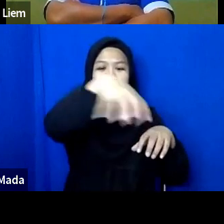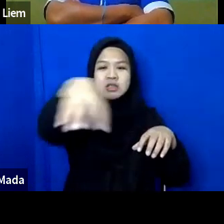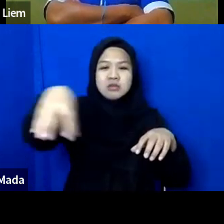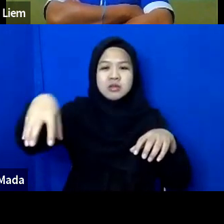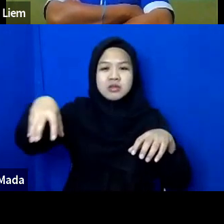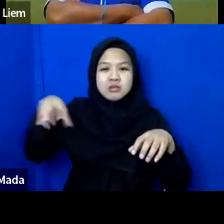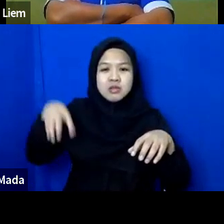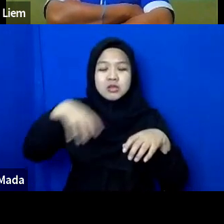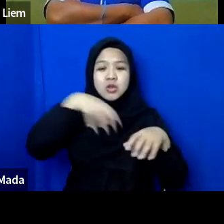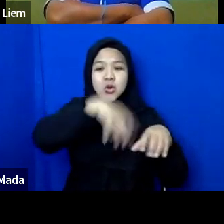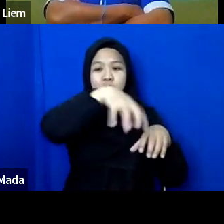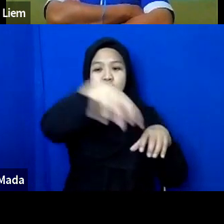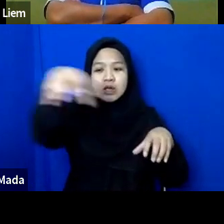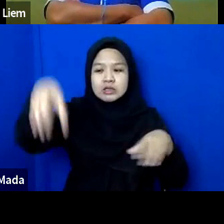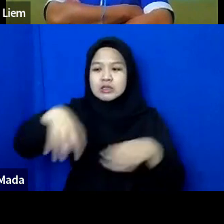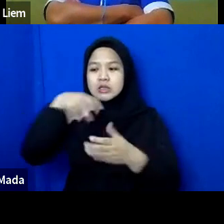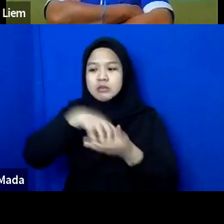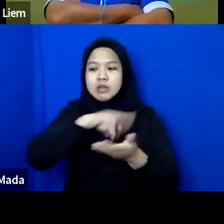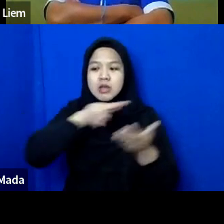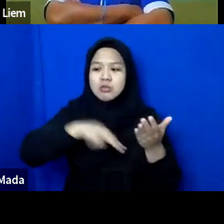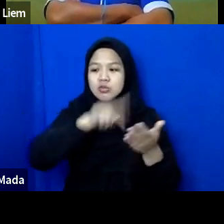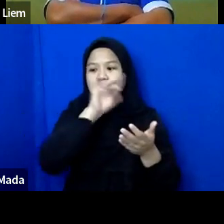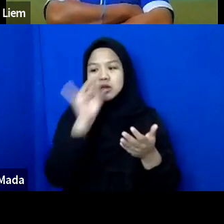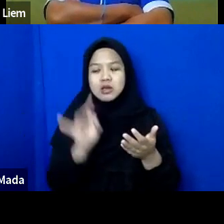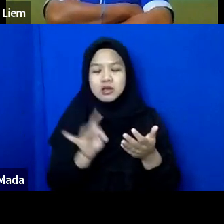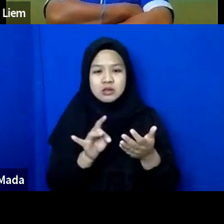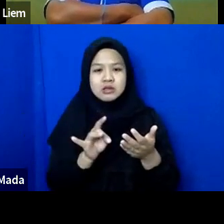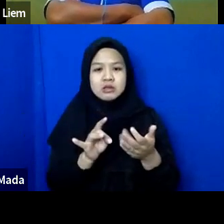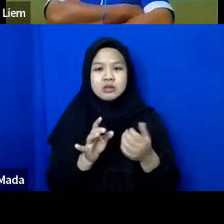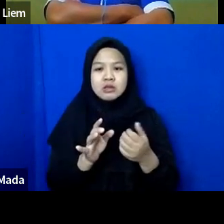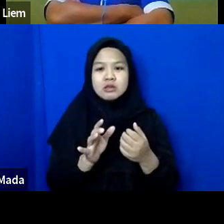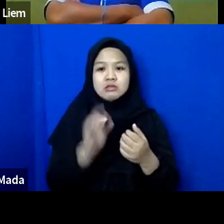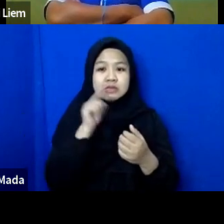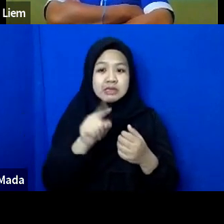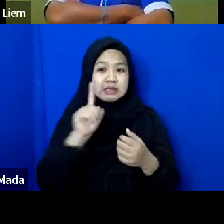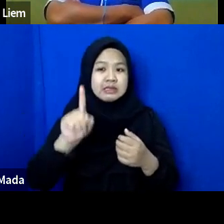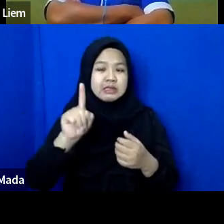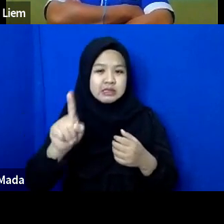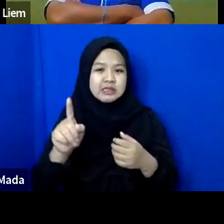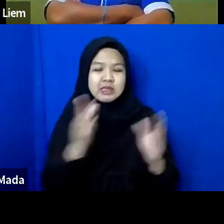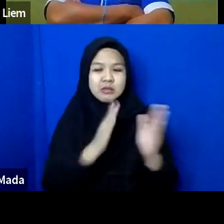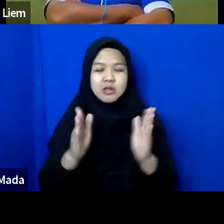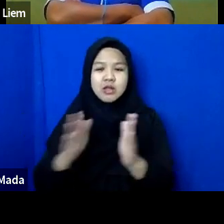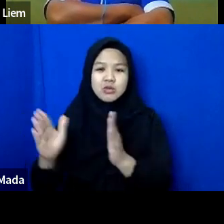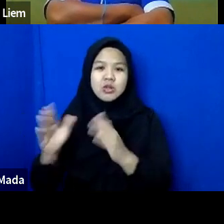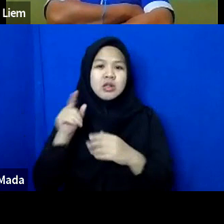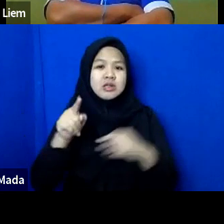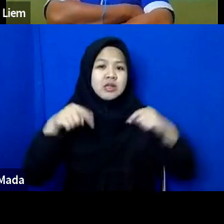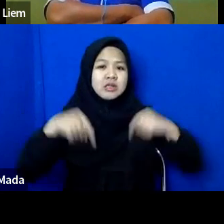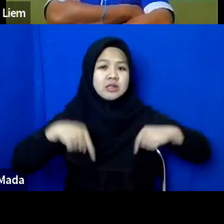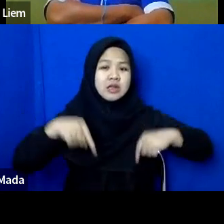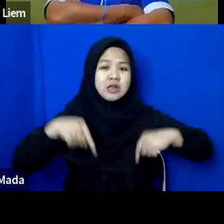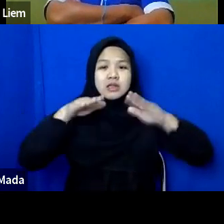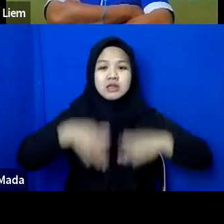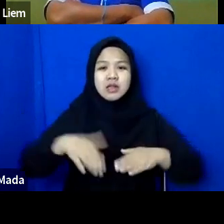Maaf lokasi-lokasi tempat kampusnya segala macam YouTube dan kebiasaan diri yang kayak gitu Dan Dia sekarang